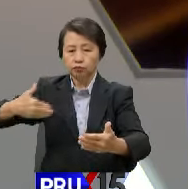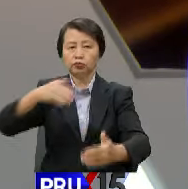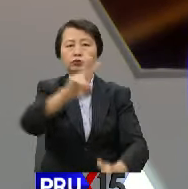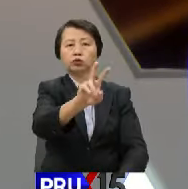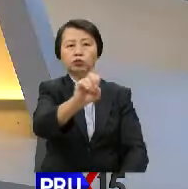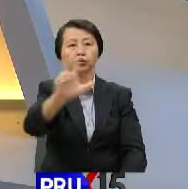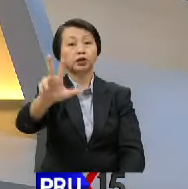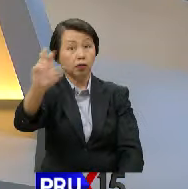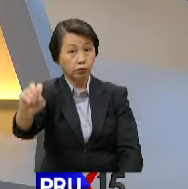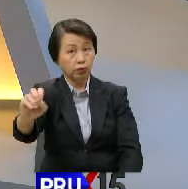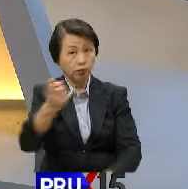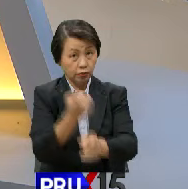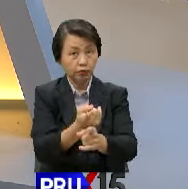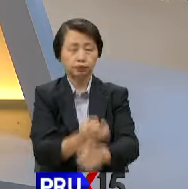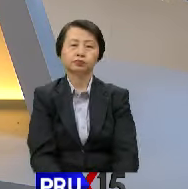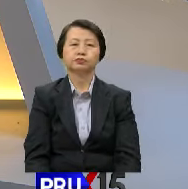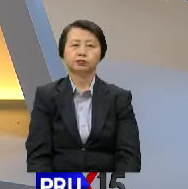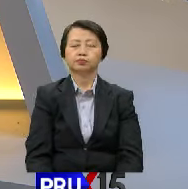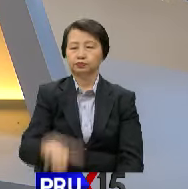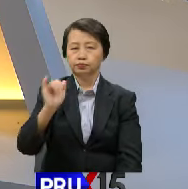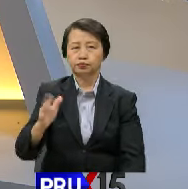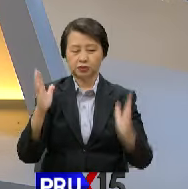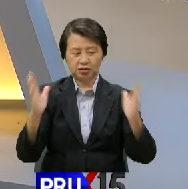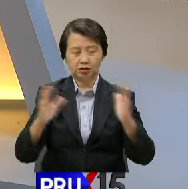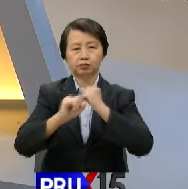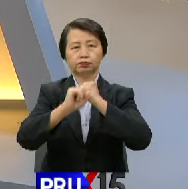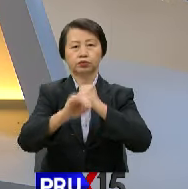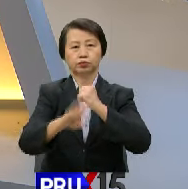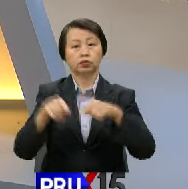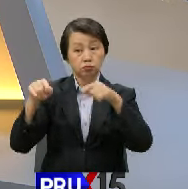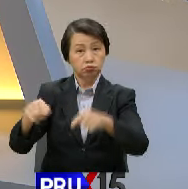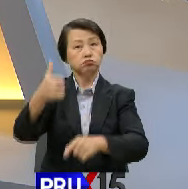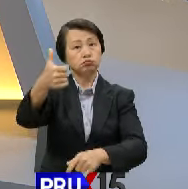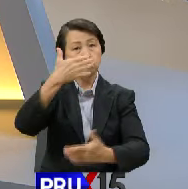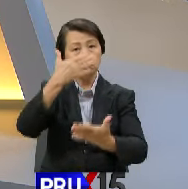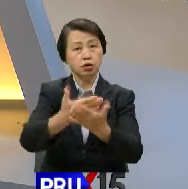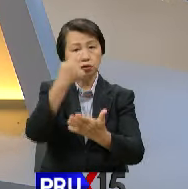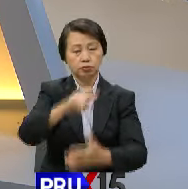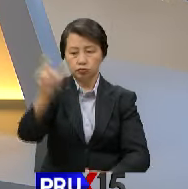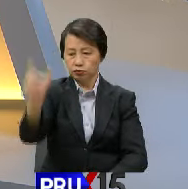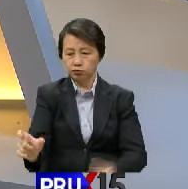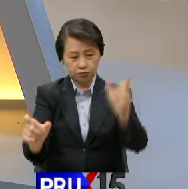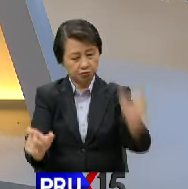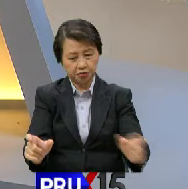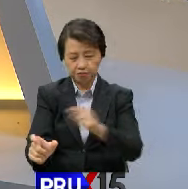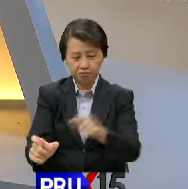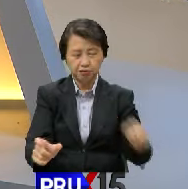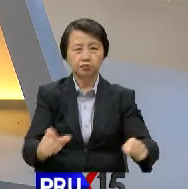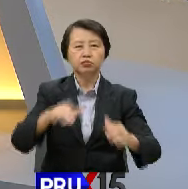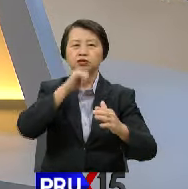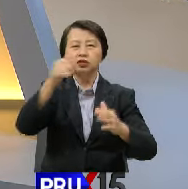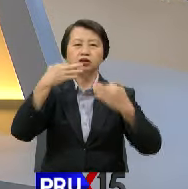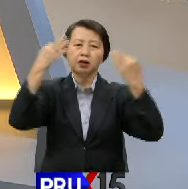belum jumpa lagi kita melihat sewaktu tempo berkempin ini juga satu platform yang terbaik untuk calon-calon yang mungkin kurang